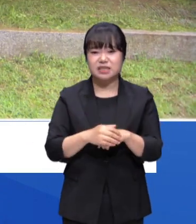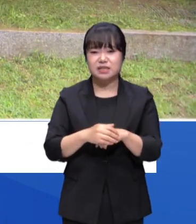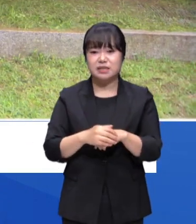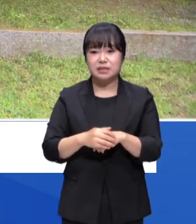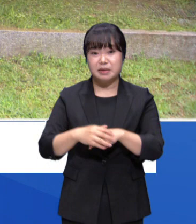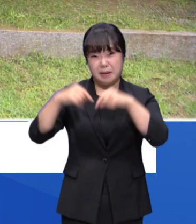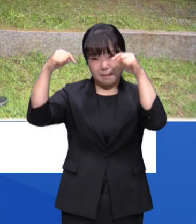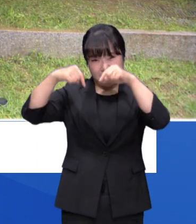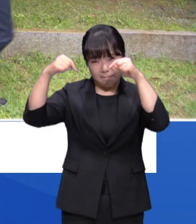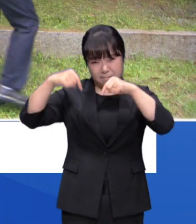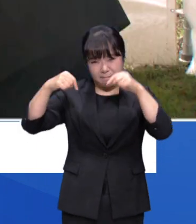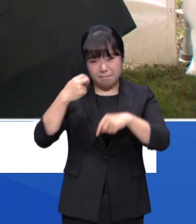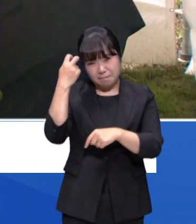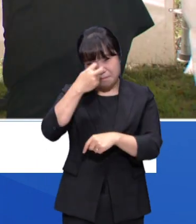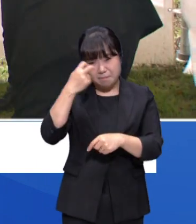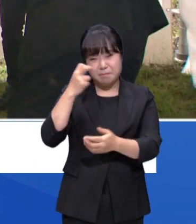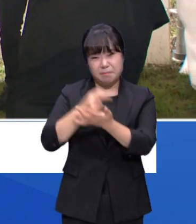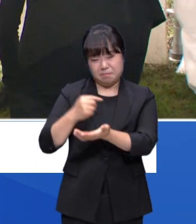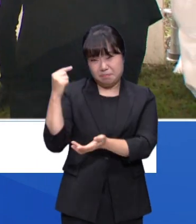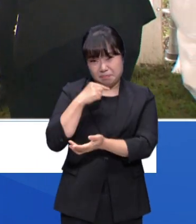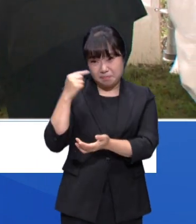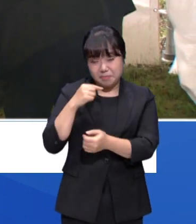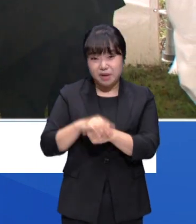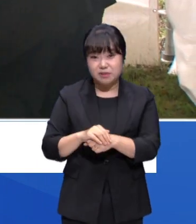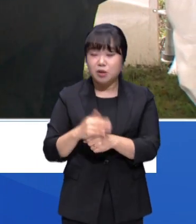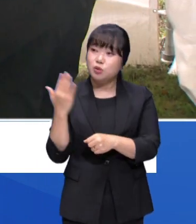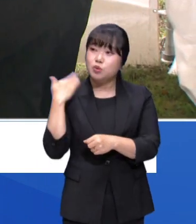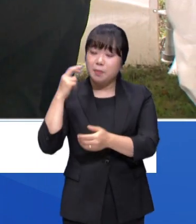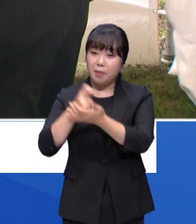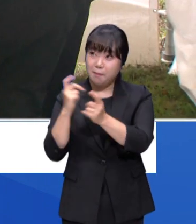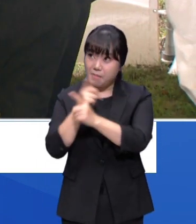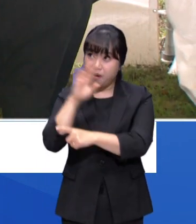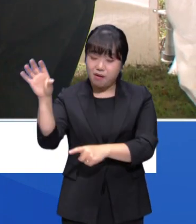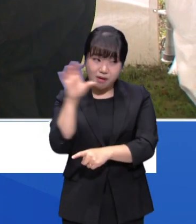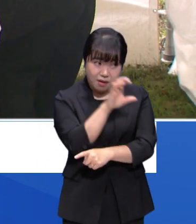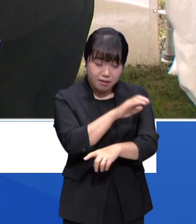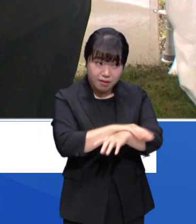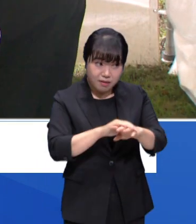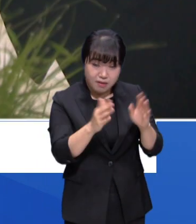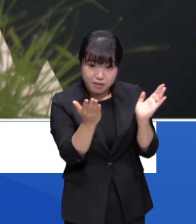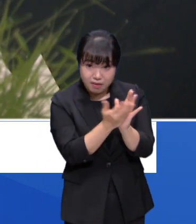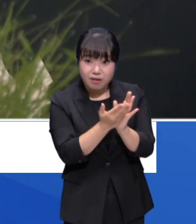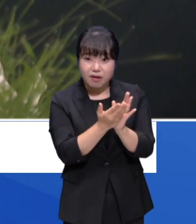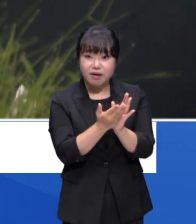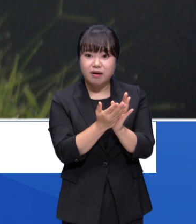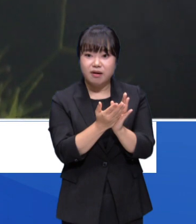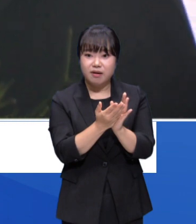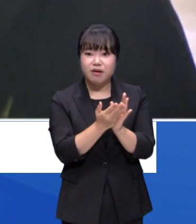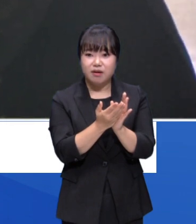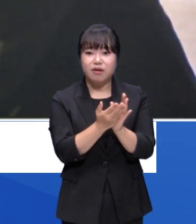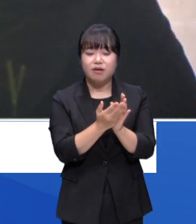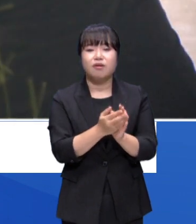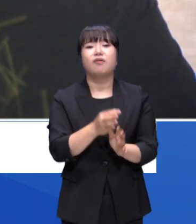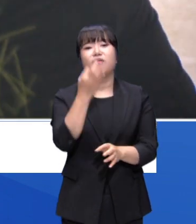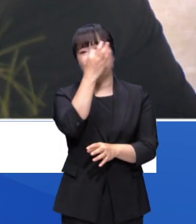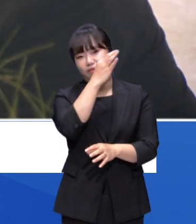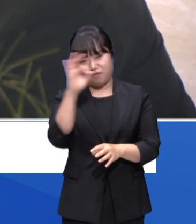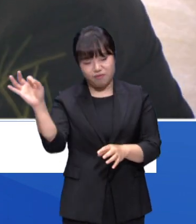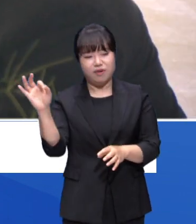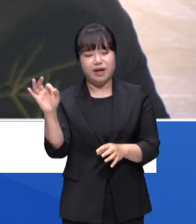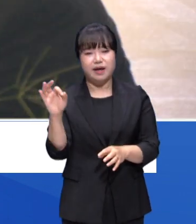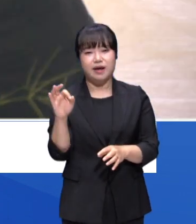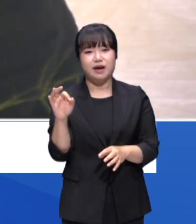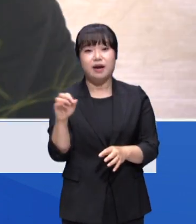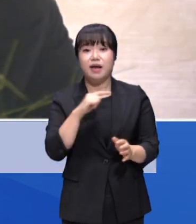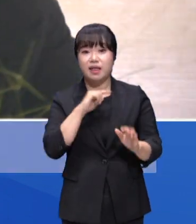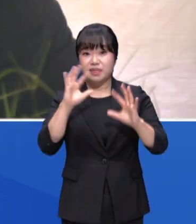쭉 완화되어 왔었죠. 예, 예. 그 이번에 이제 그 심사 기준을 적용을 해서 조금 전향적으로 인정을 했다